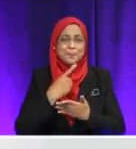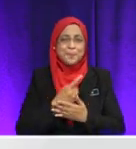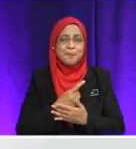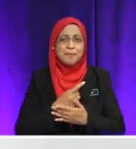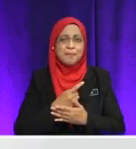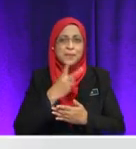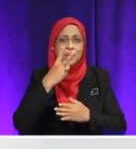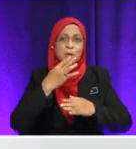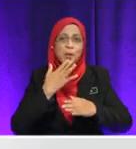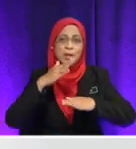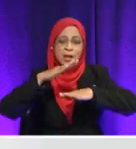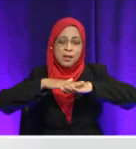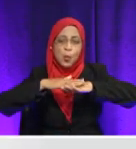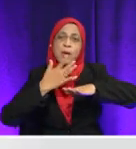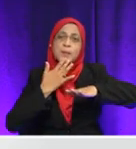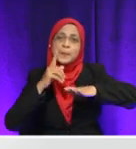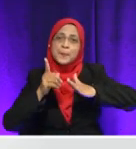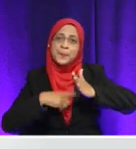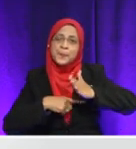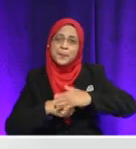nih warna apa